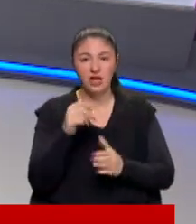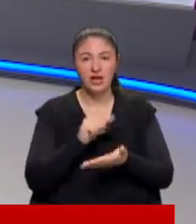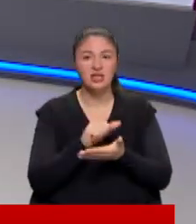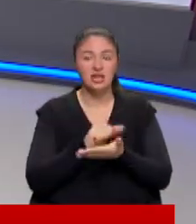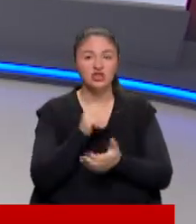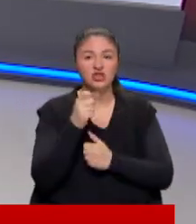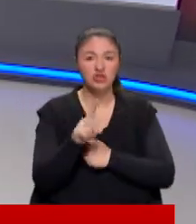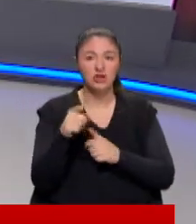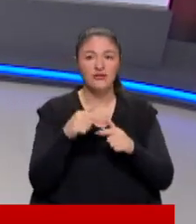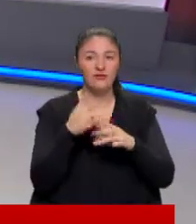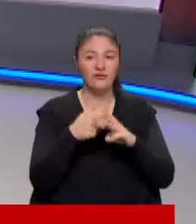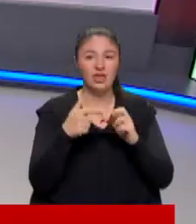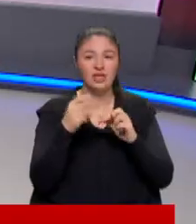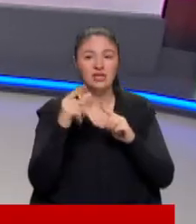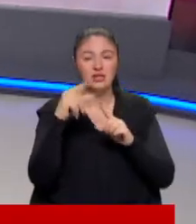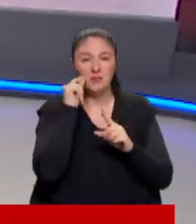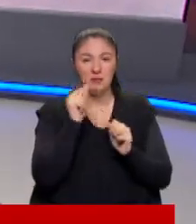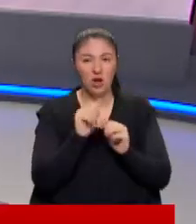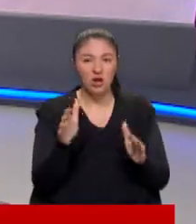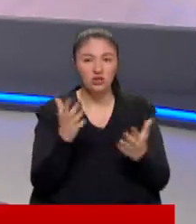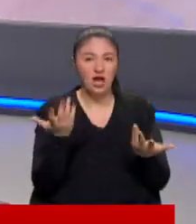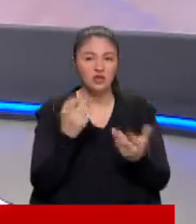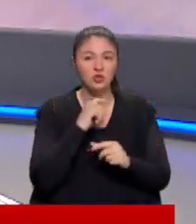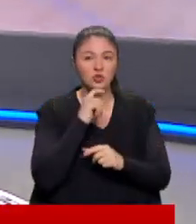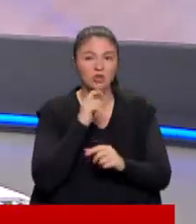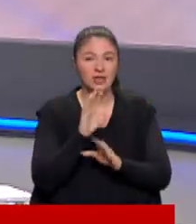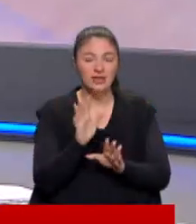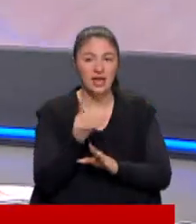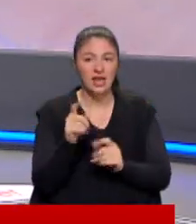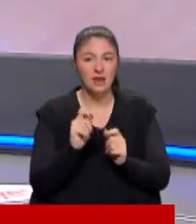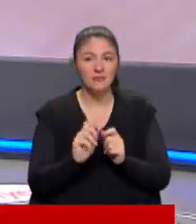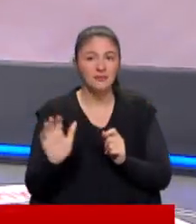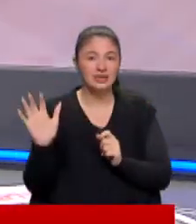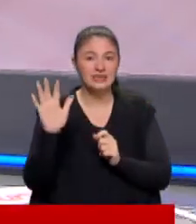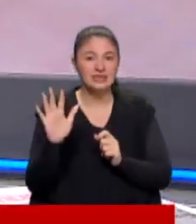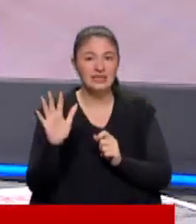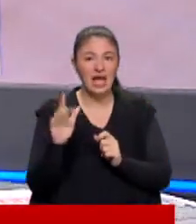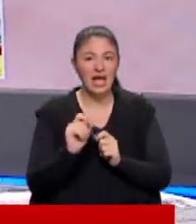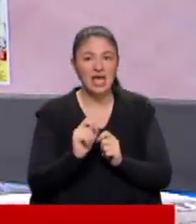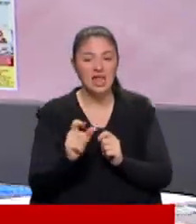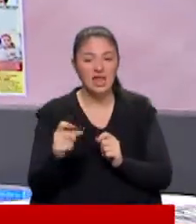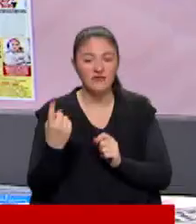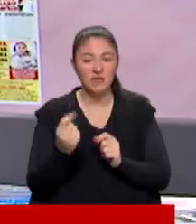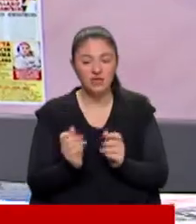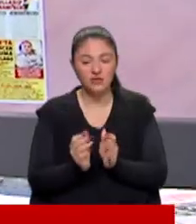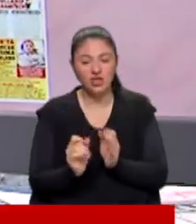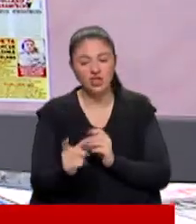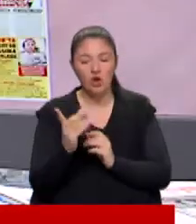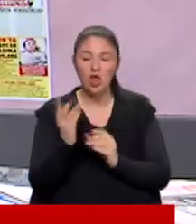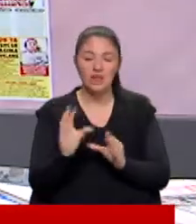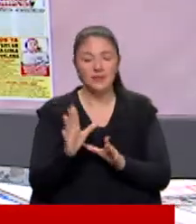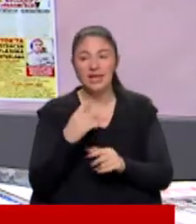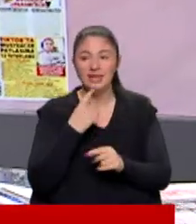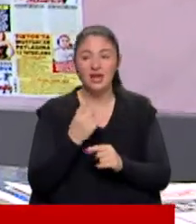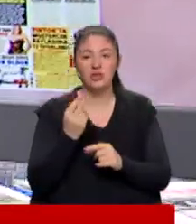gazeteci Ferit Demir paylaştı. Yani Tunceli değil, batıda iller ya da bir ilçe de olabilir diye